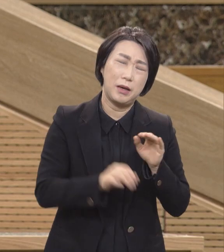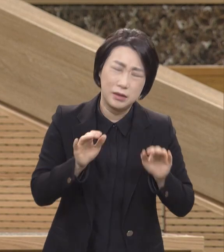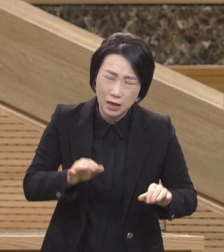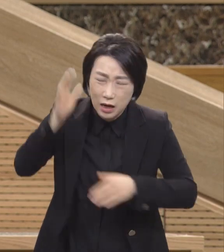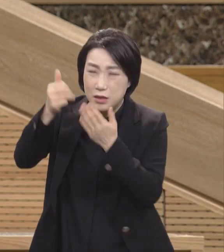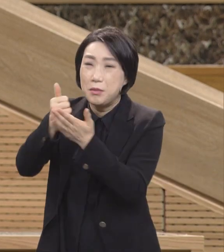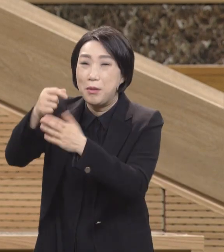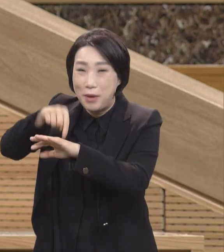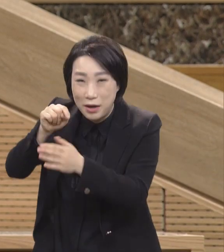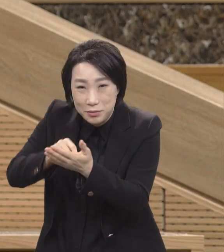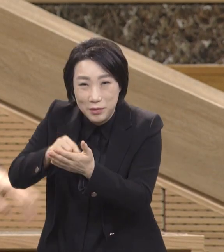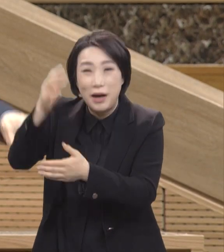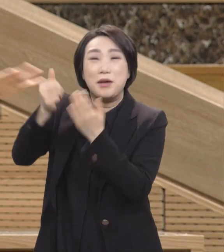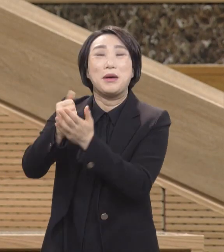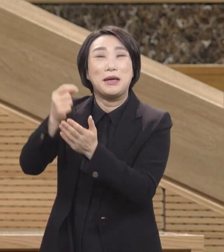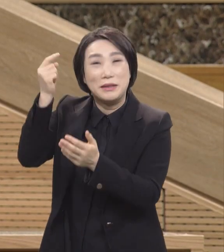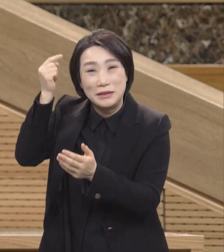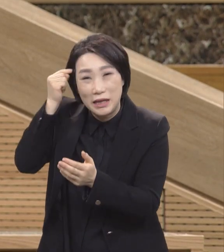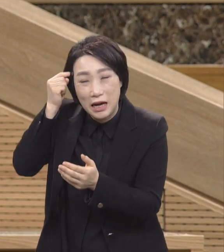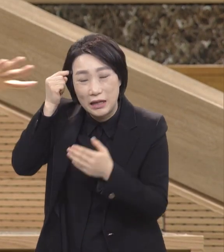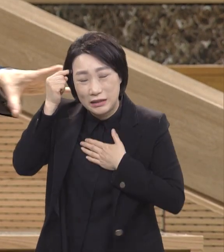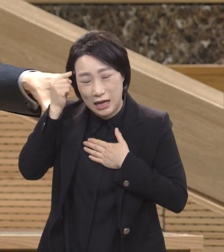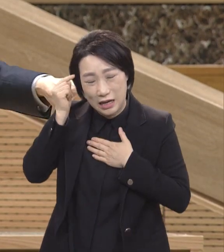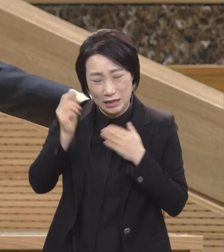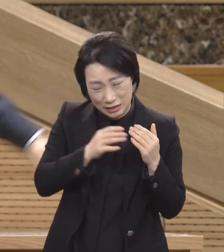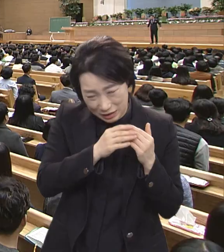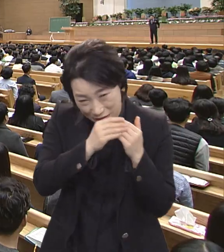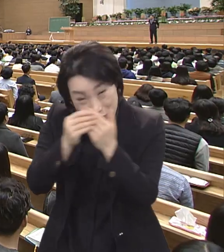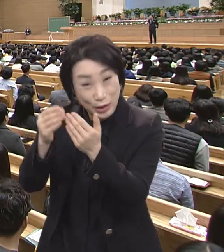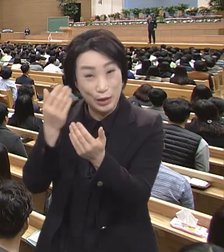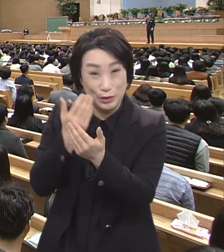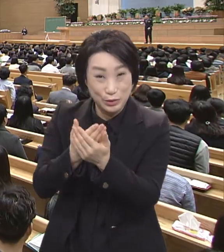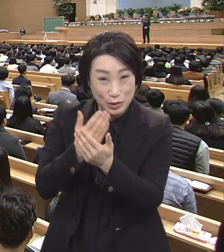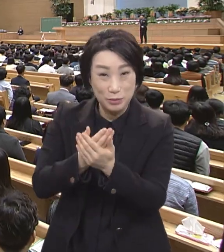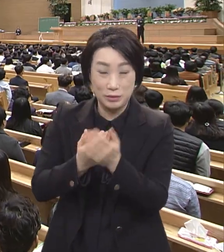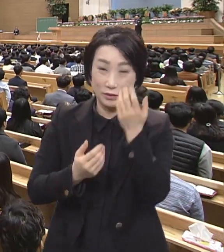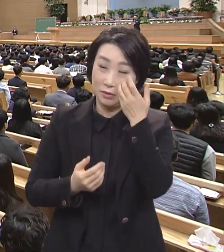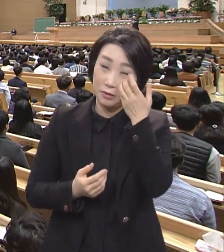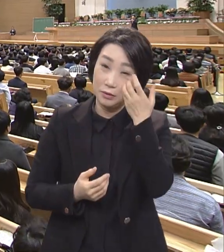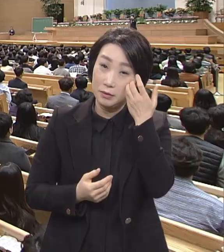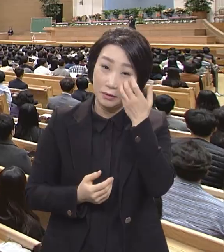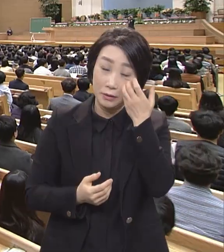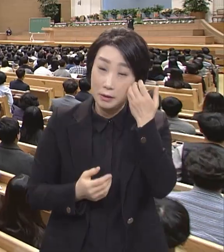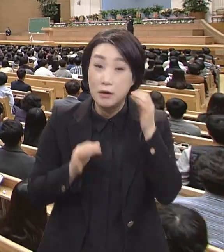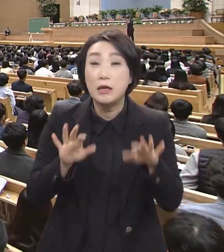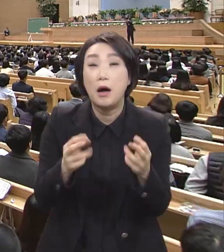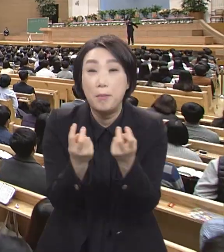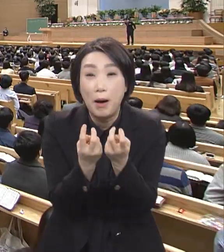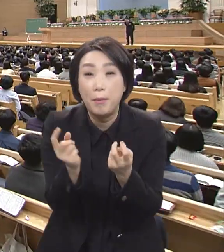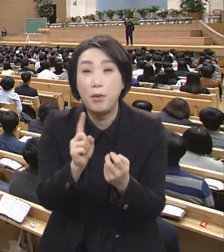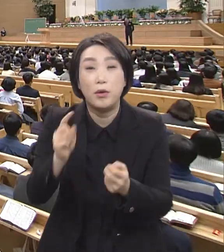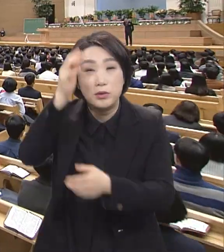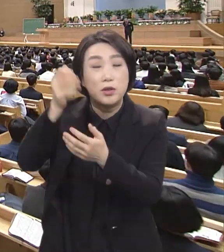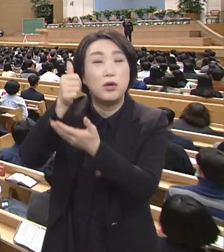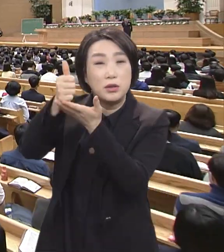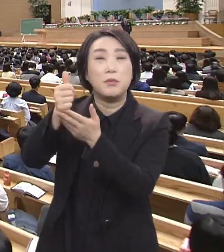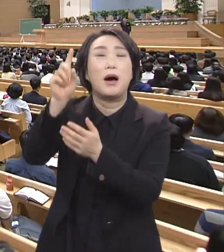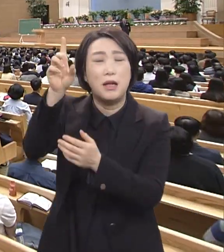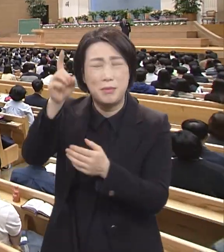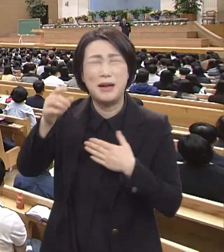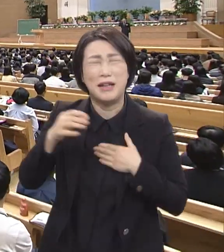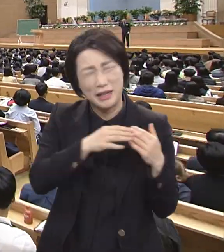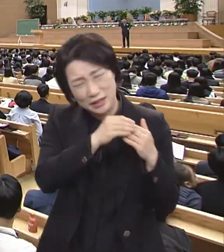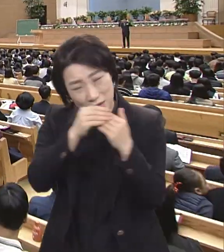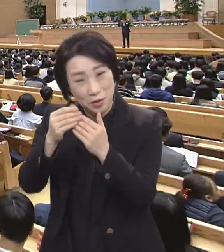하나님의 생각이 나를 움직여 주시옵소서. 방법은 성령만이